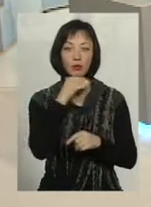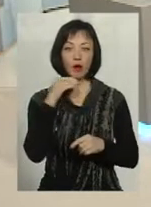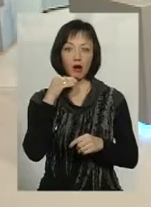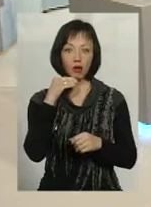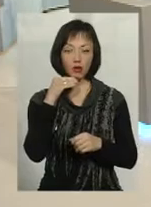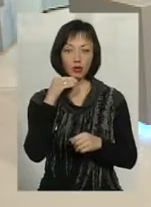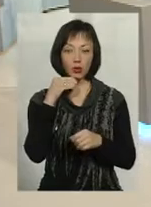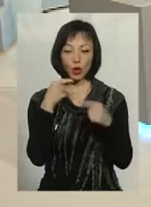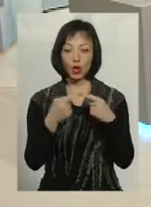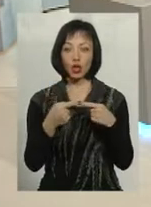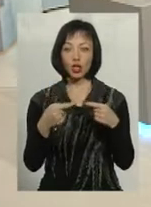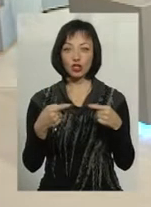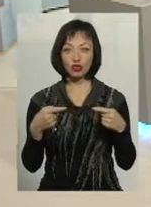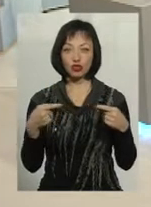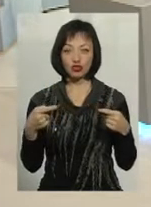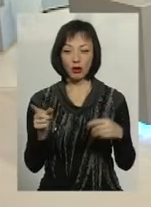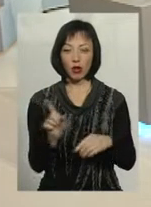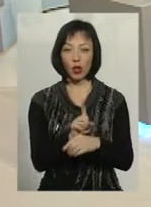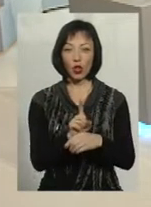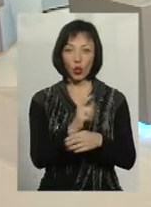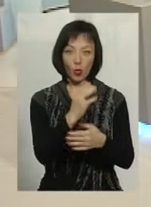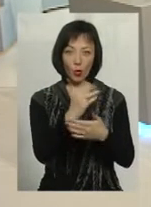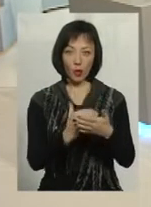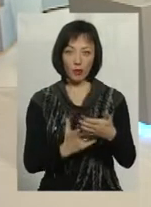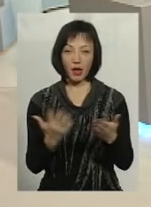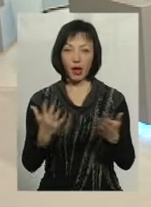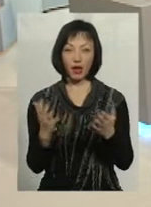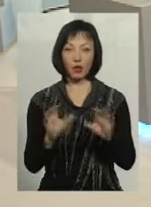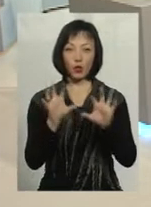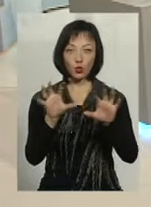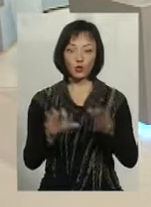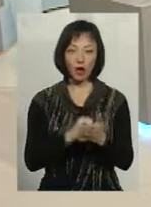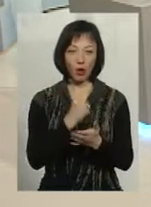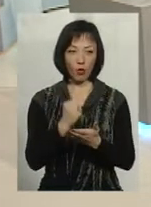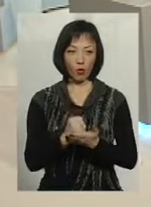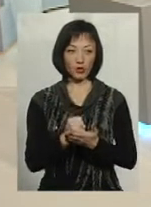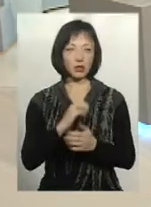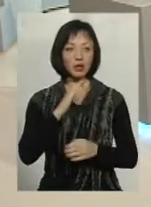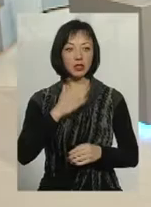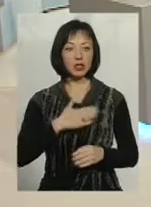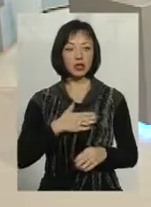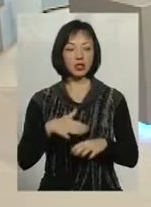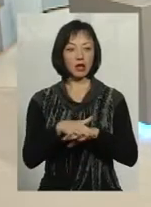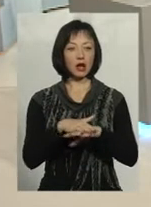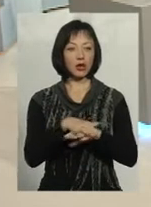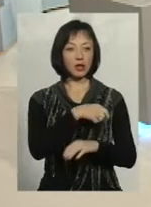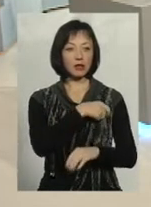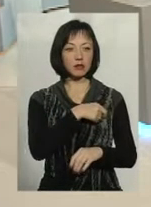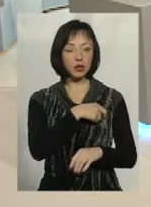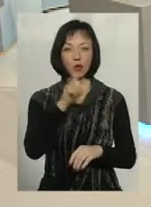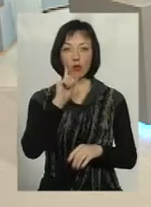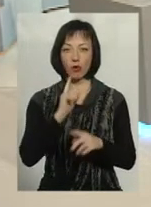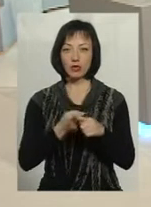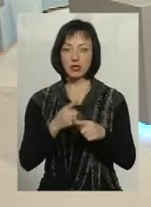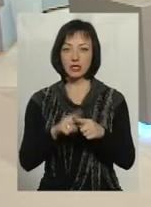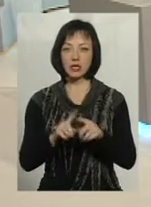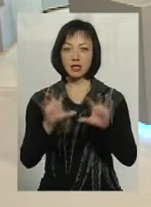Отже, про це все сьогодні говоримо у студії з нашими експертами. Поки що чекаємо, до